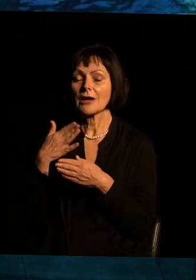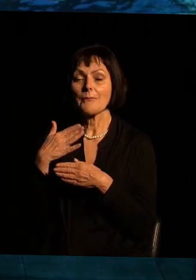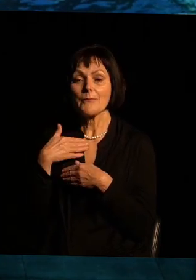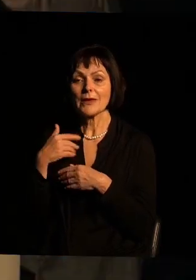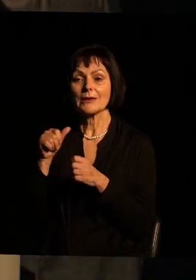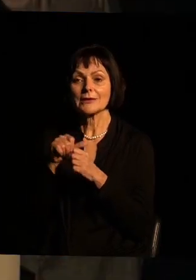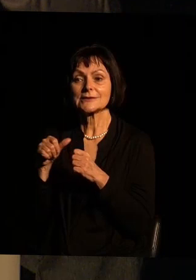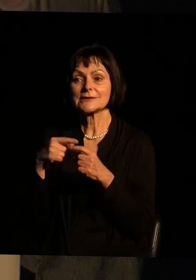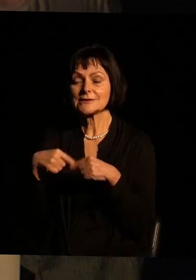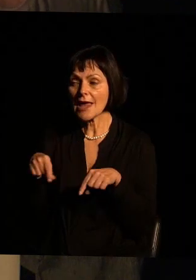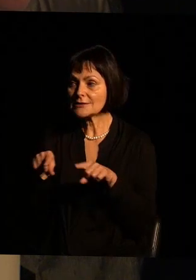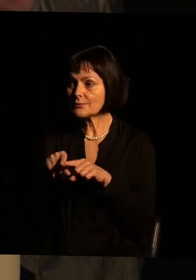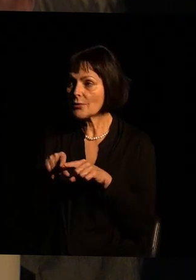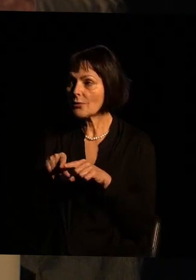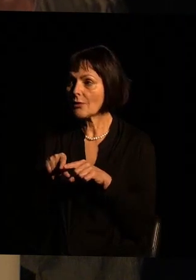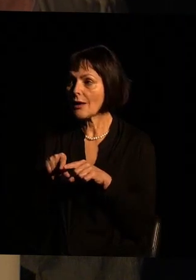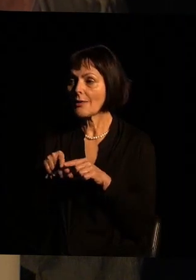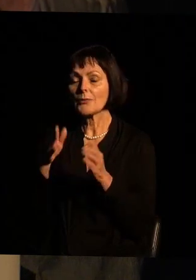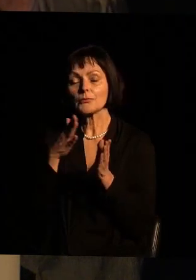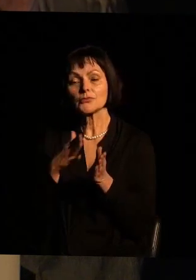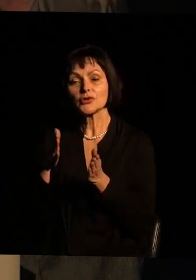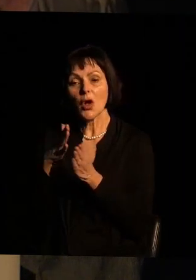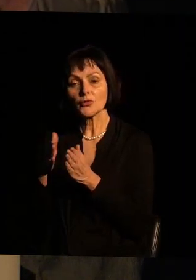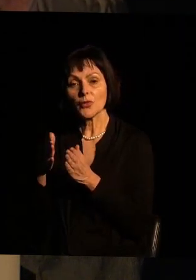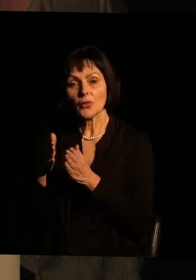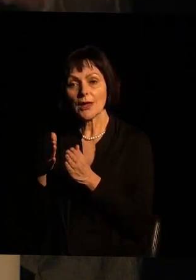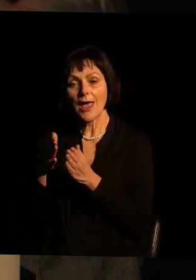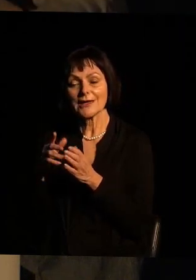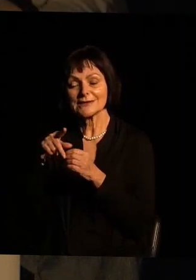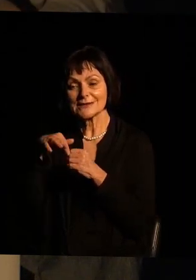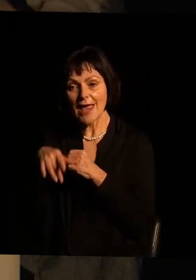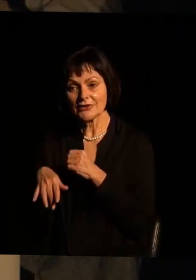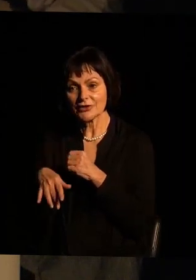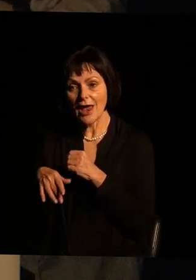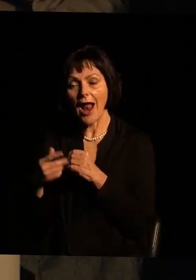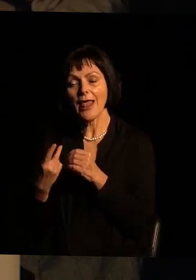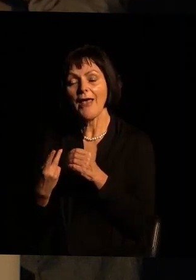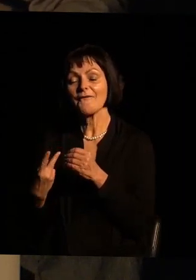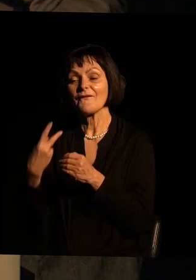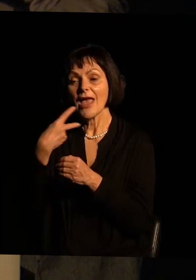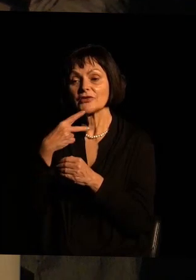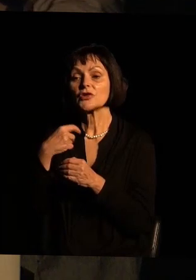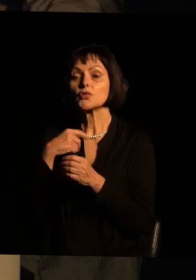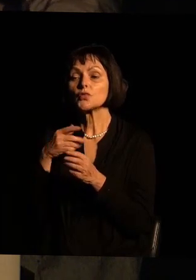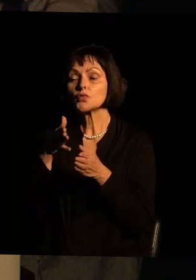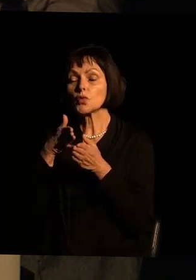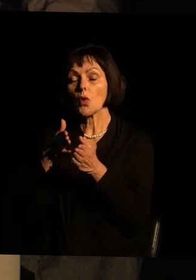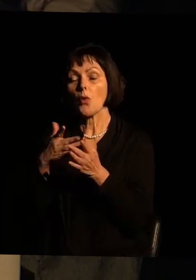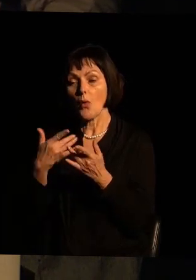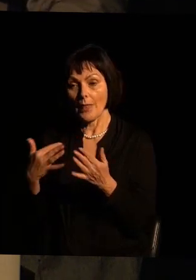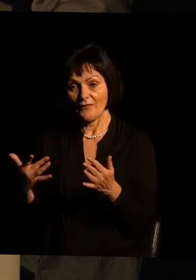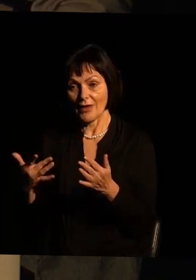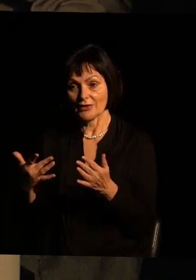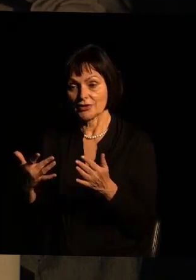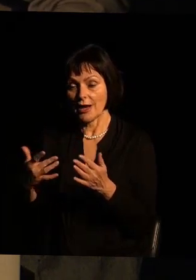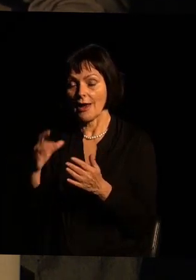byliśmy zespołem, który jakby przygotuje im wręcz zejście, ale wejdzie drogą łatwiejszą na ten szczyt, ten